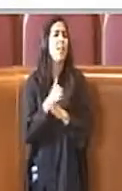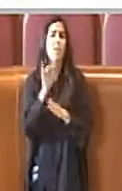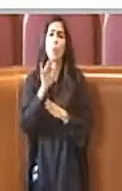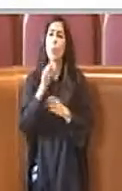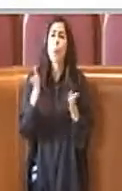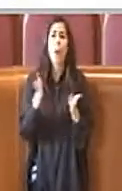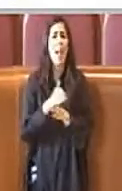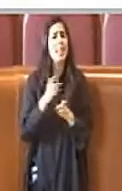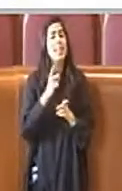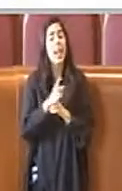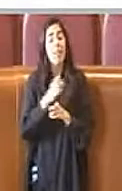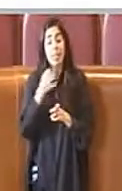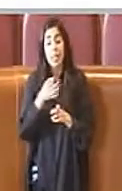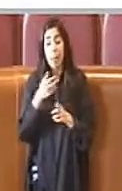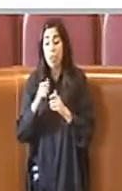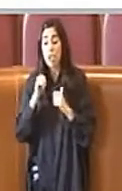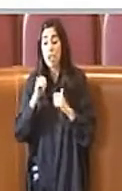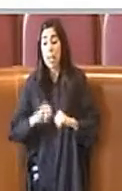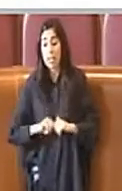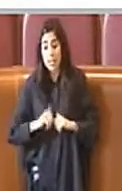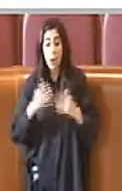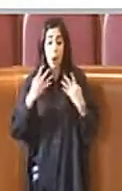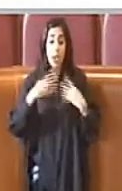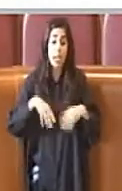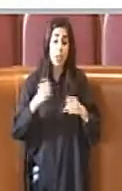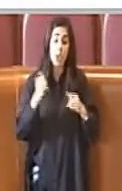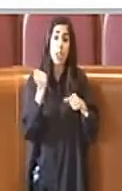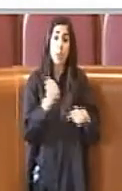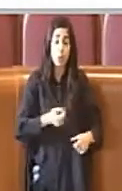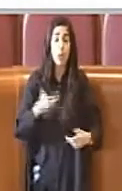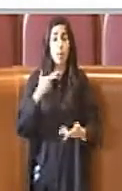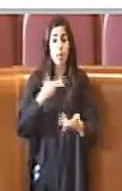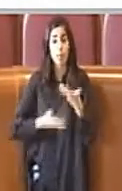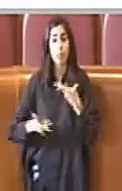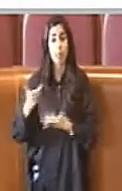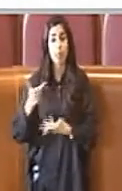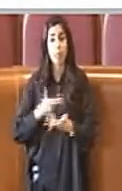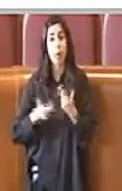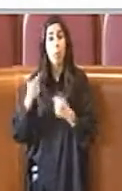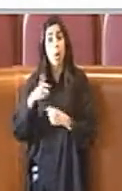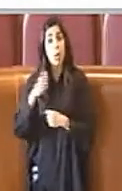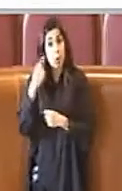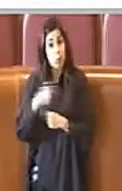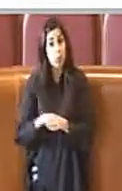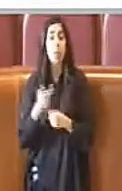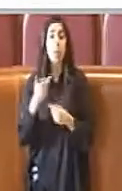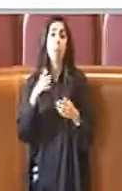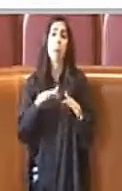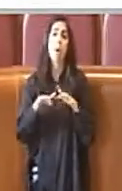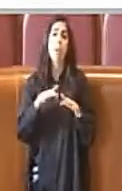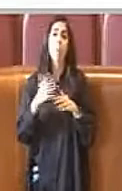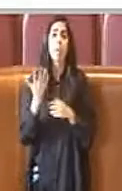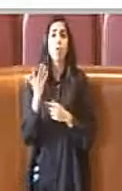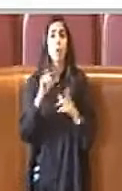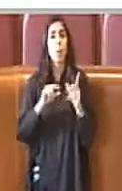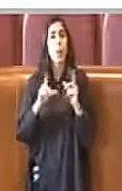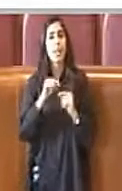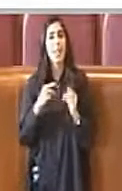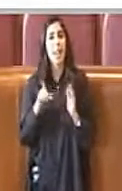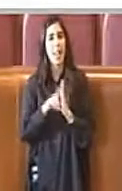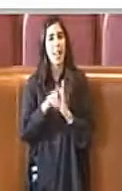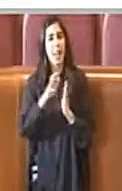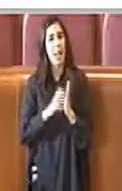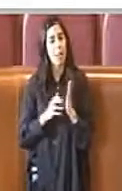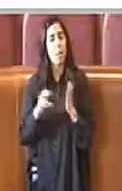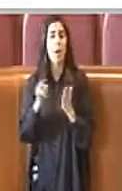organizzazioni istituzioni per questo motivo il movimento 5 stelle esprimerà parere favorevole rispetto a questa proposta e aspettiamo che anche le